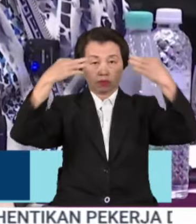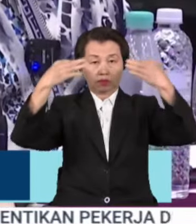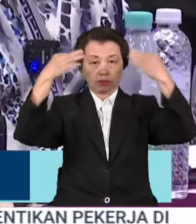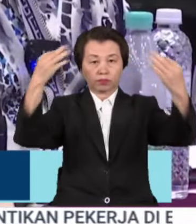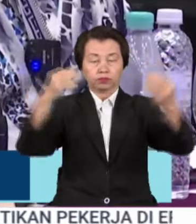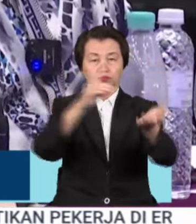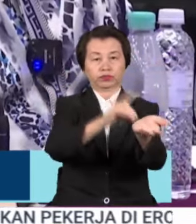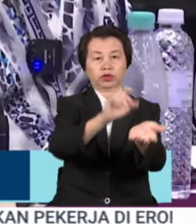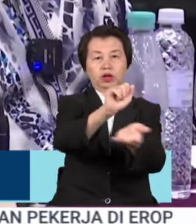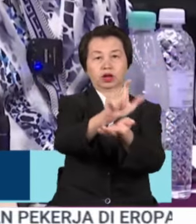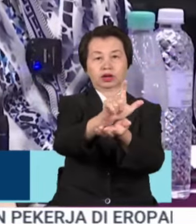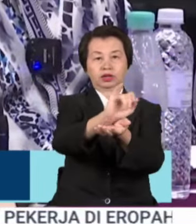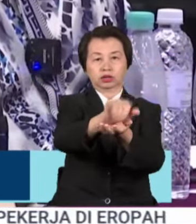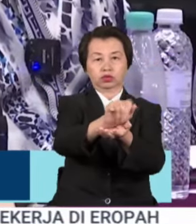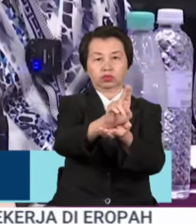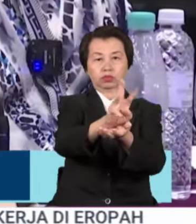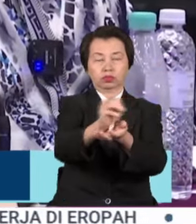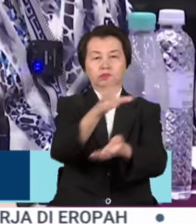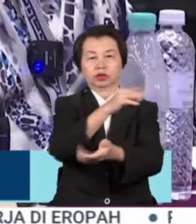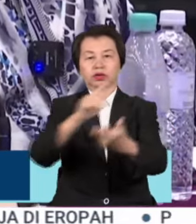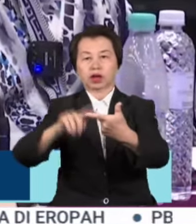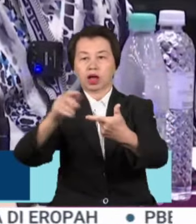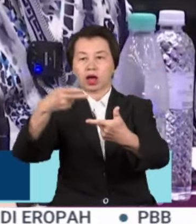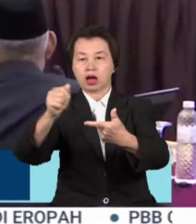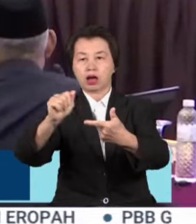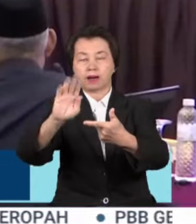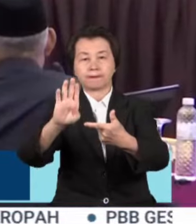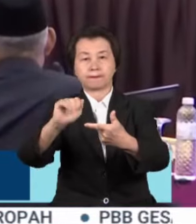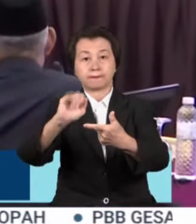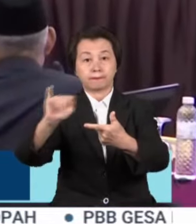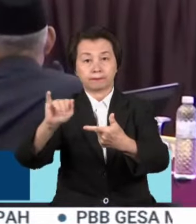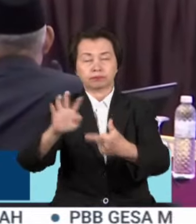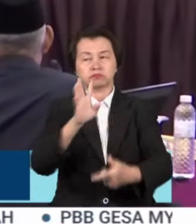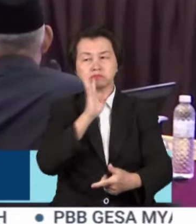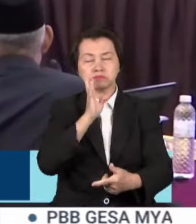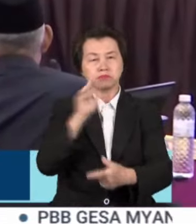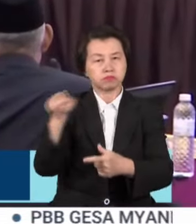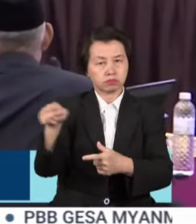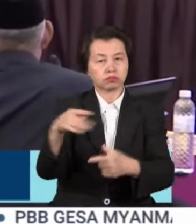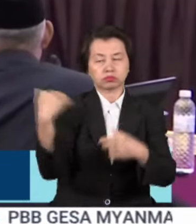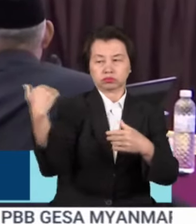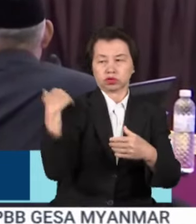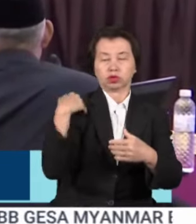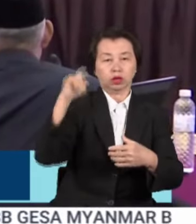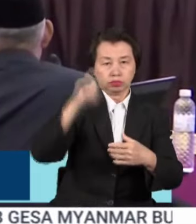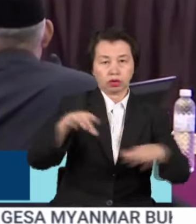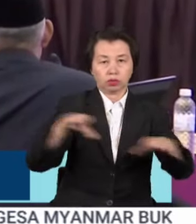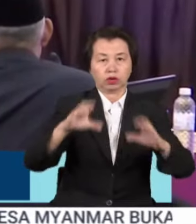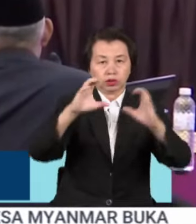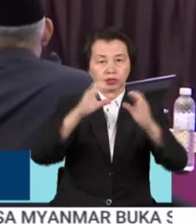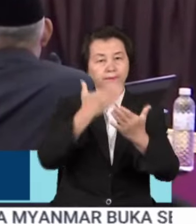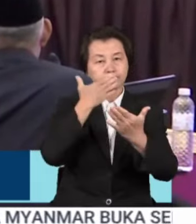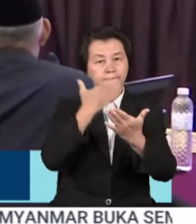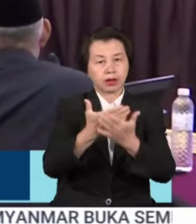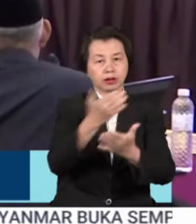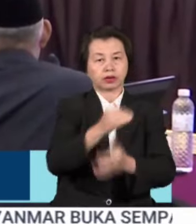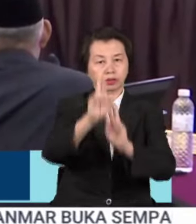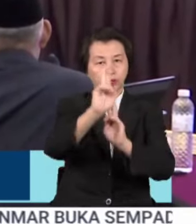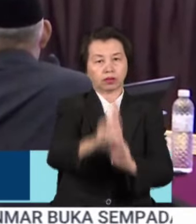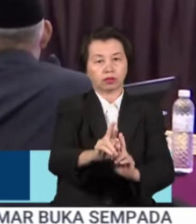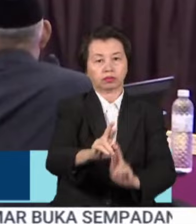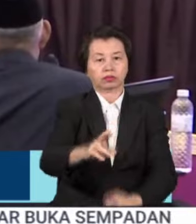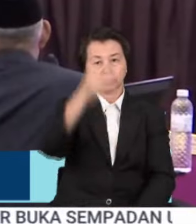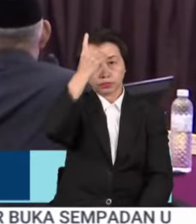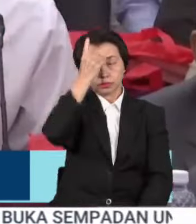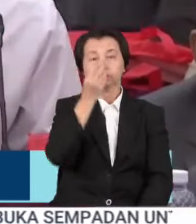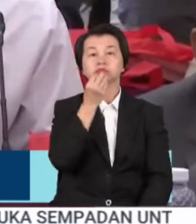Profesor Dr. Ali Jumaah dan Habib Umar Hafiz yang menekankan agar teguran perlu dibuat secara baik dan terhormat. Datuk